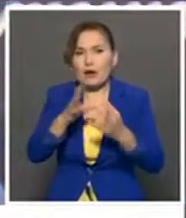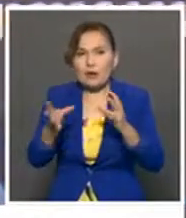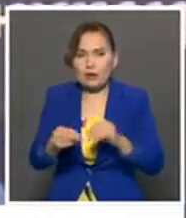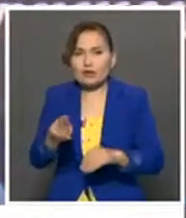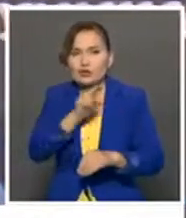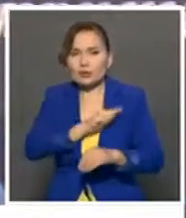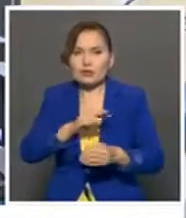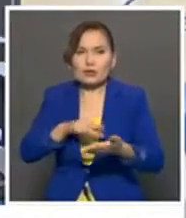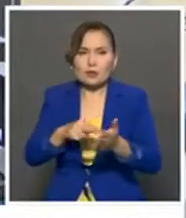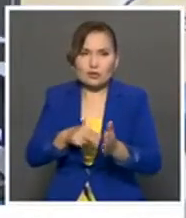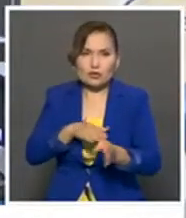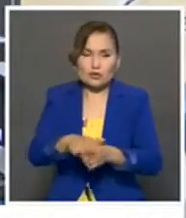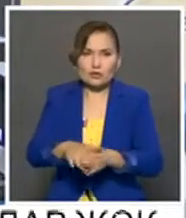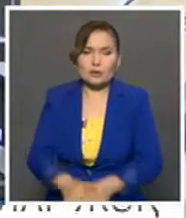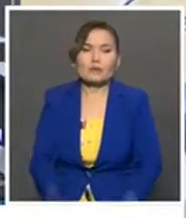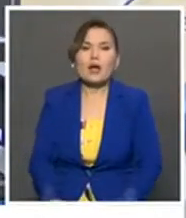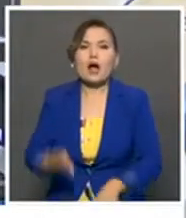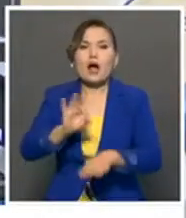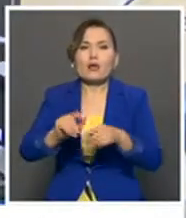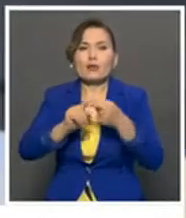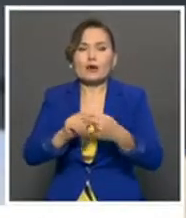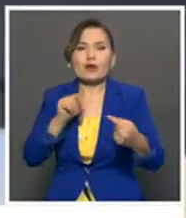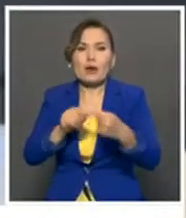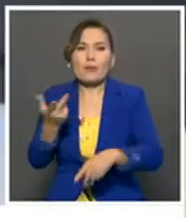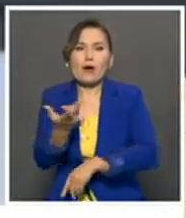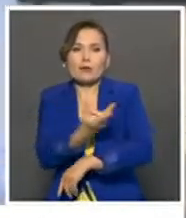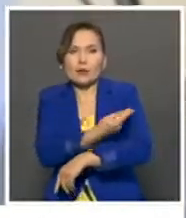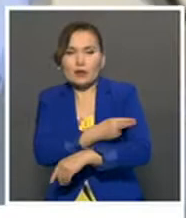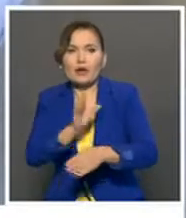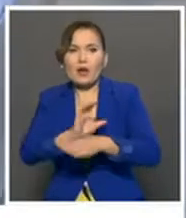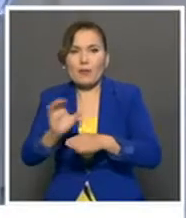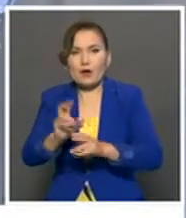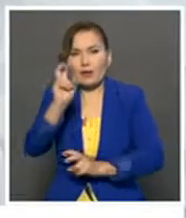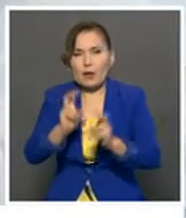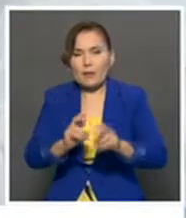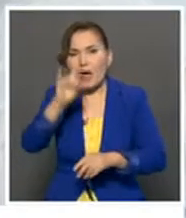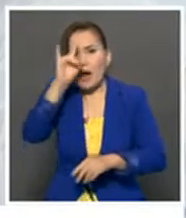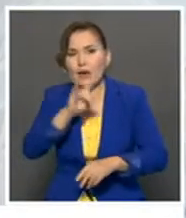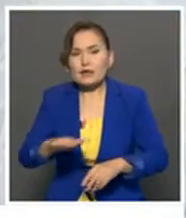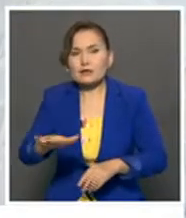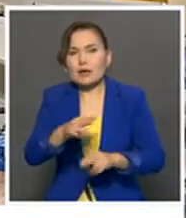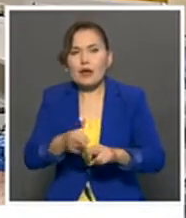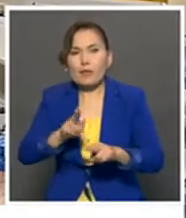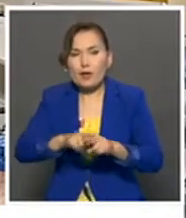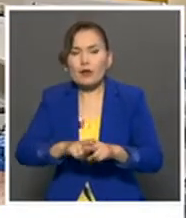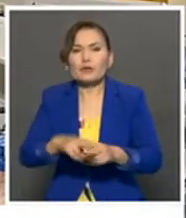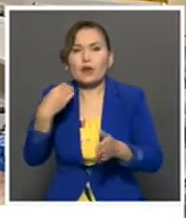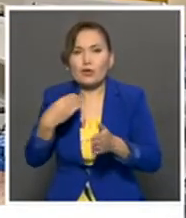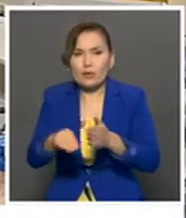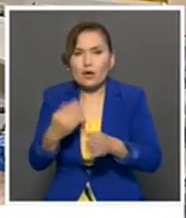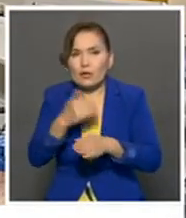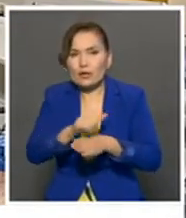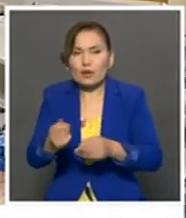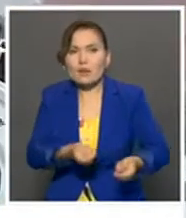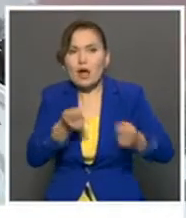жүргізіліп жатыр. Індетке қарсы вакцина шыққан бойда Қазақстан алғашқылардың бірі болып алуға әрекет жасап жатыр.